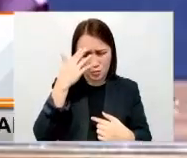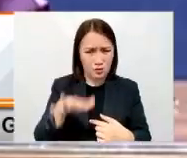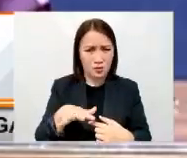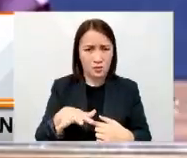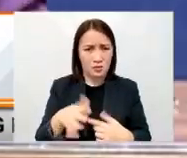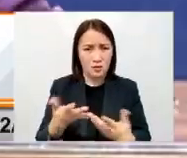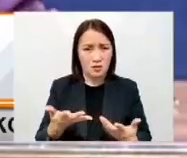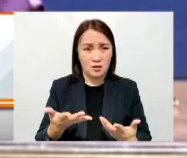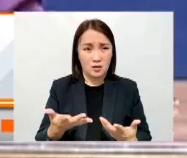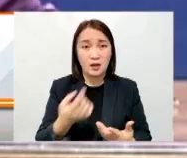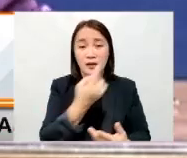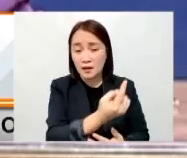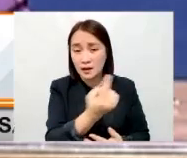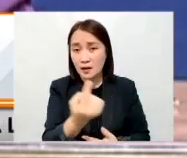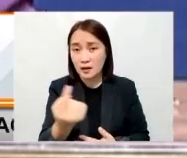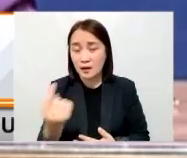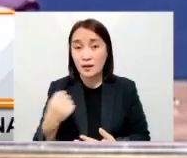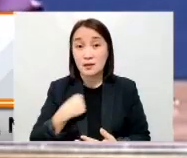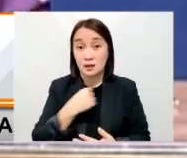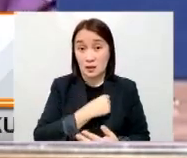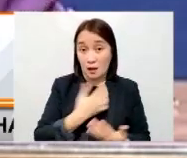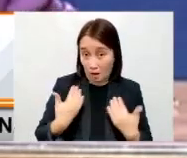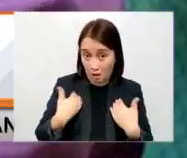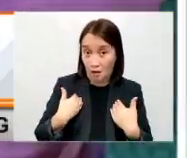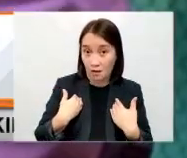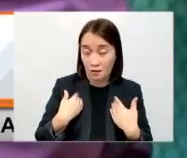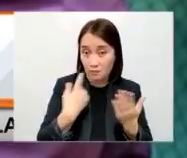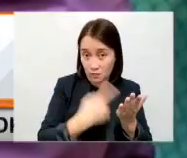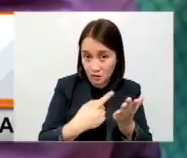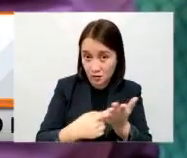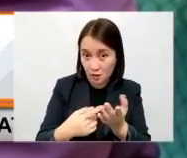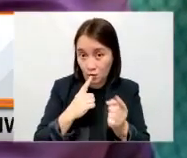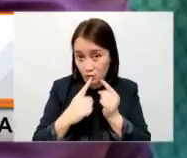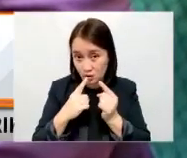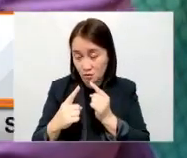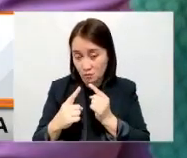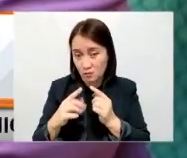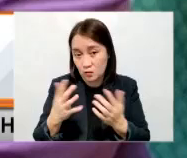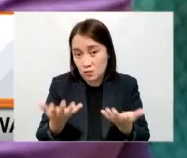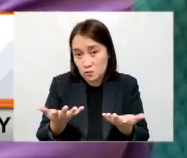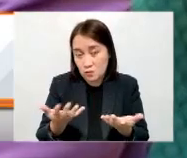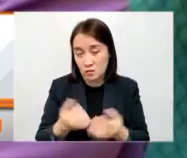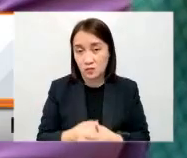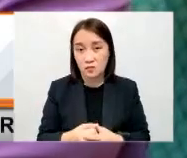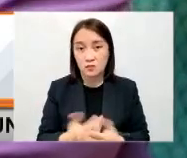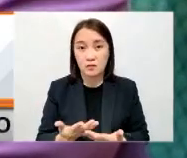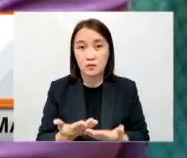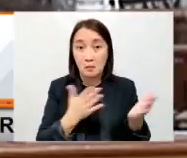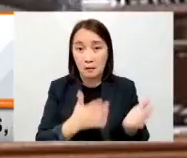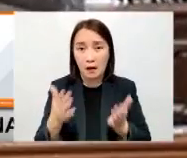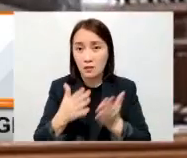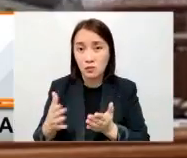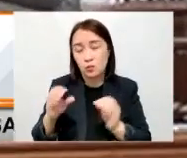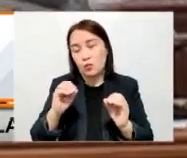senator here kung meron akong kinausap. Wala akong kinakausap dito. Giit ni Estrada, walang planong ikudita si